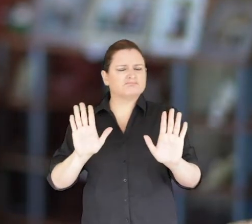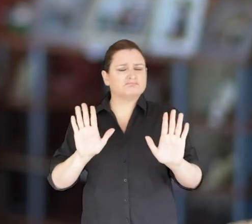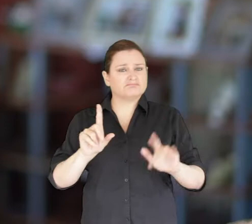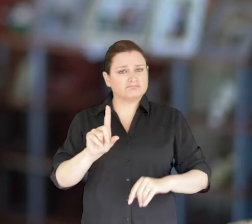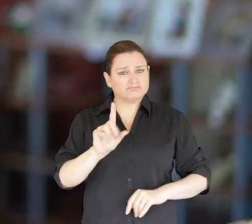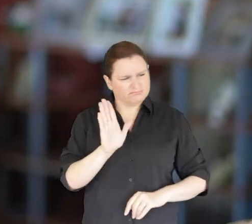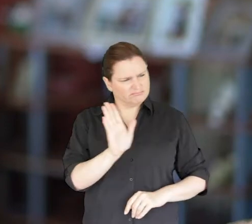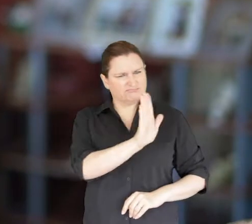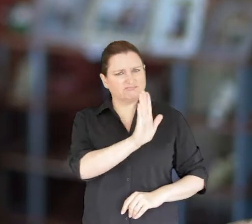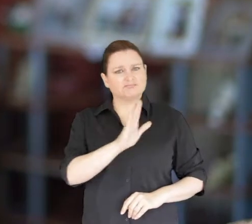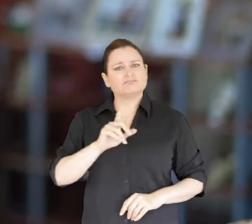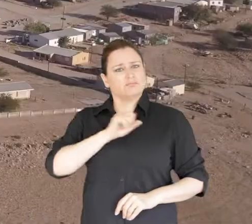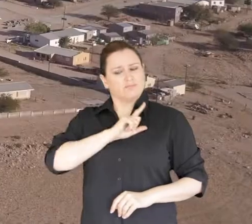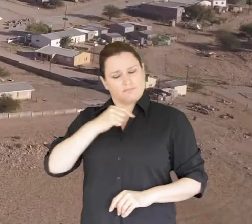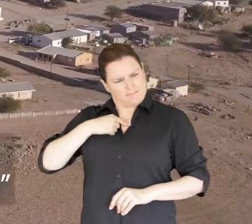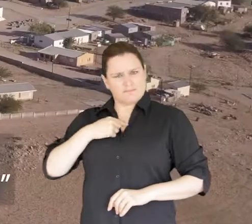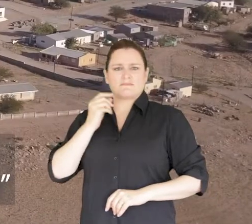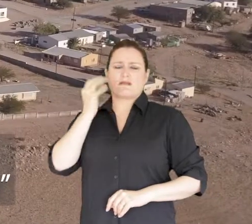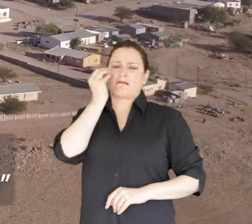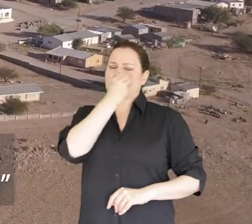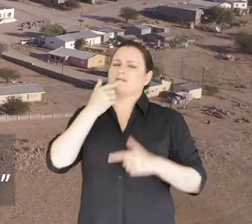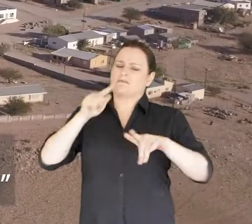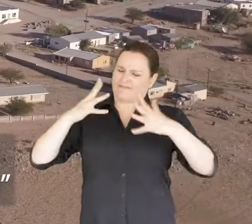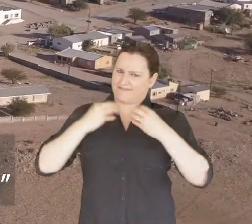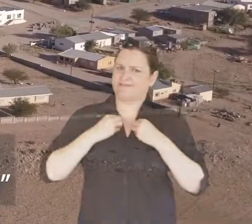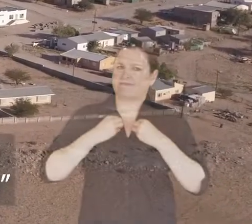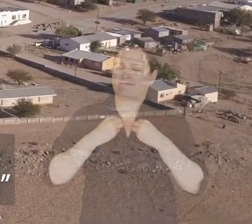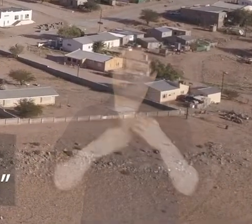Omdat ek het my eie taal.